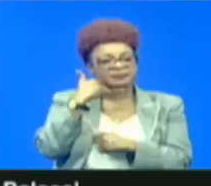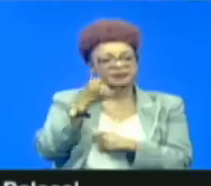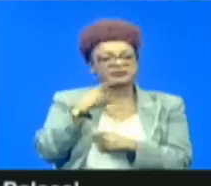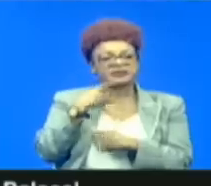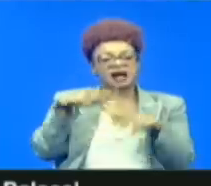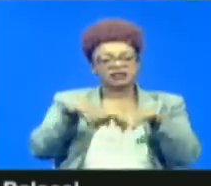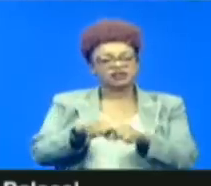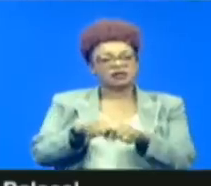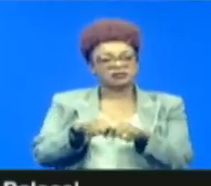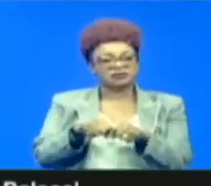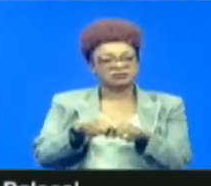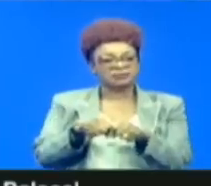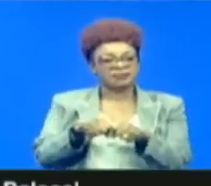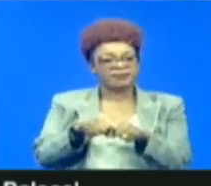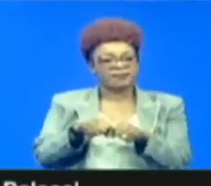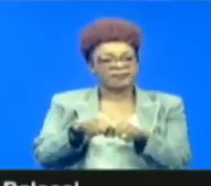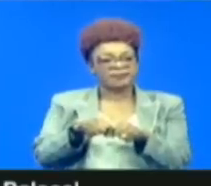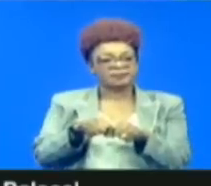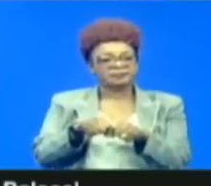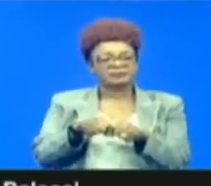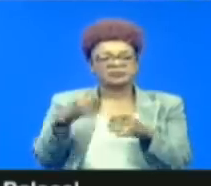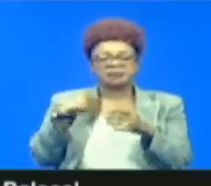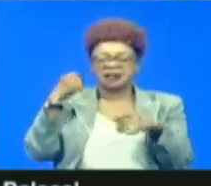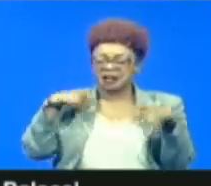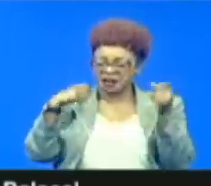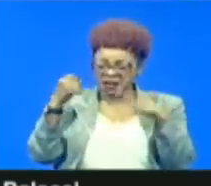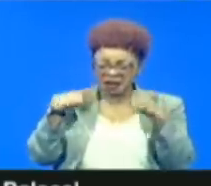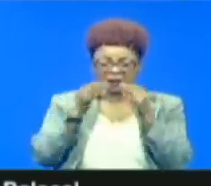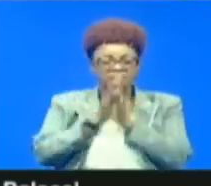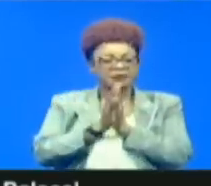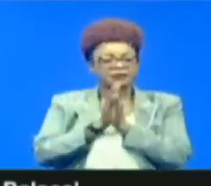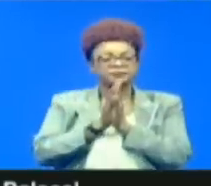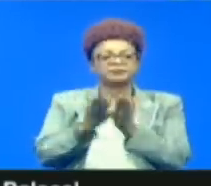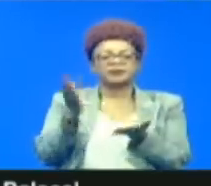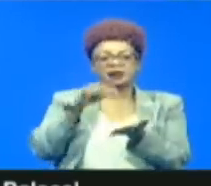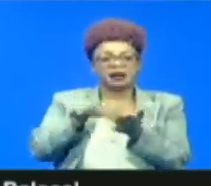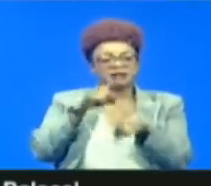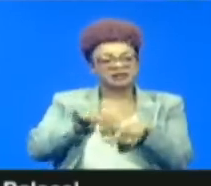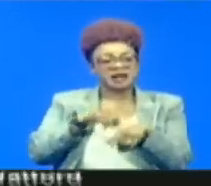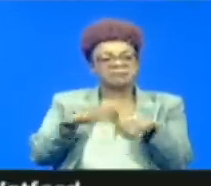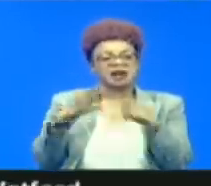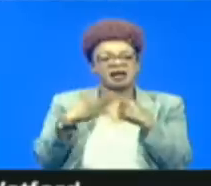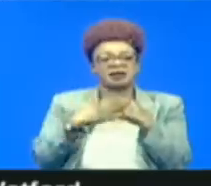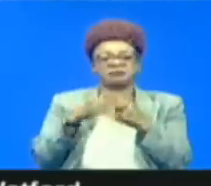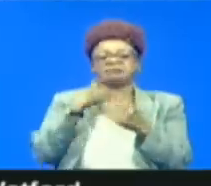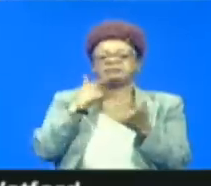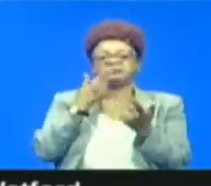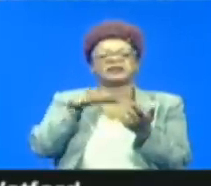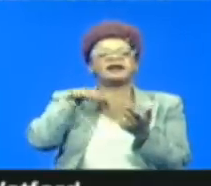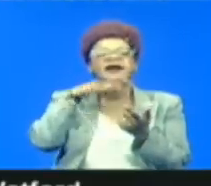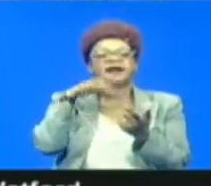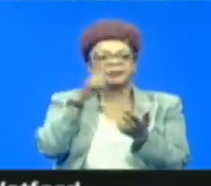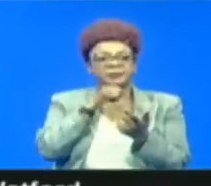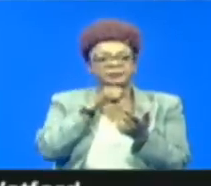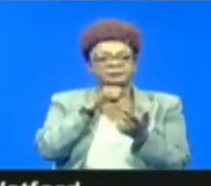amehijackiwa. Kwanza kulia nikaomba, tena saa 3 nikaambiwa ati ameaga. Wanasema kuwa